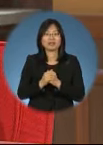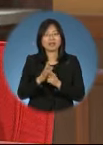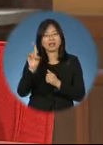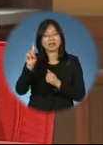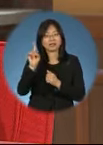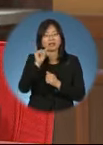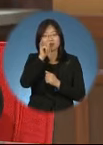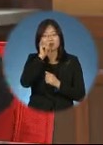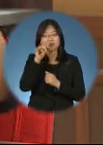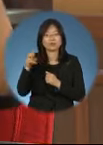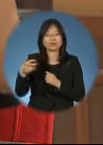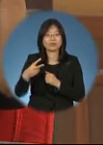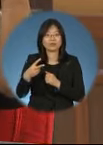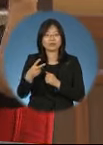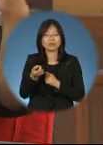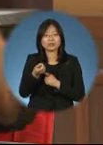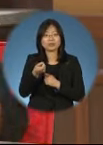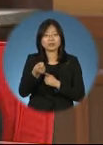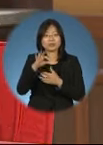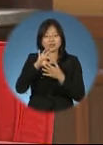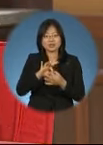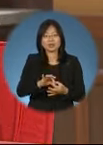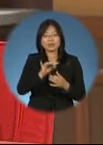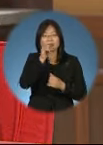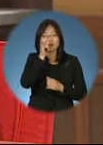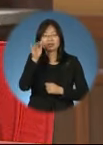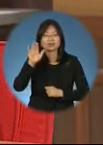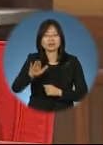있고 뭐 조금씩 이렇게 계속 있지만